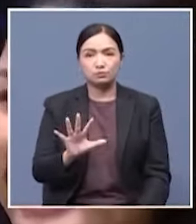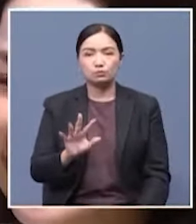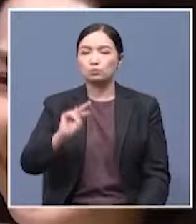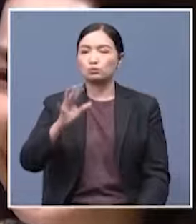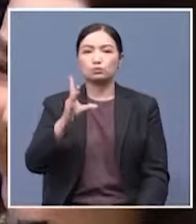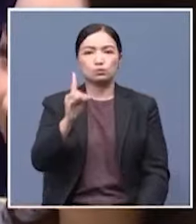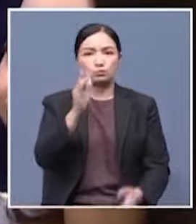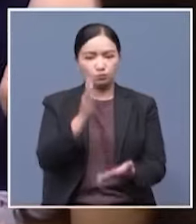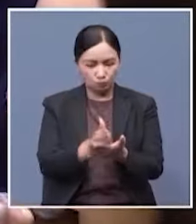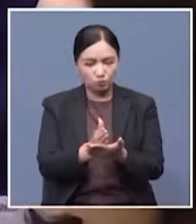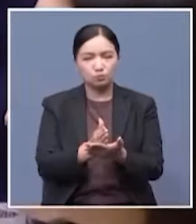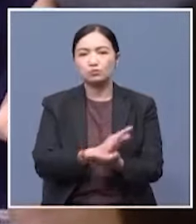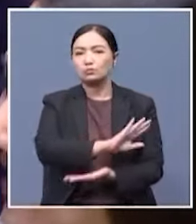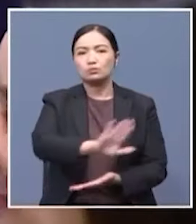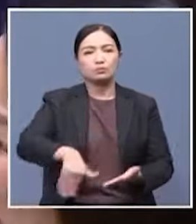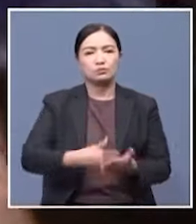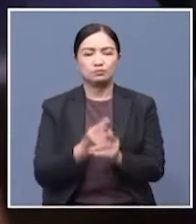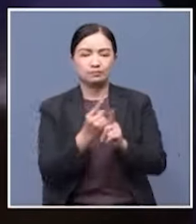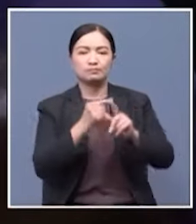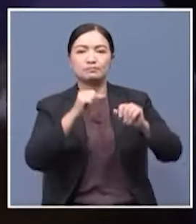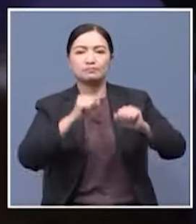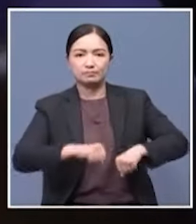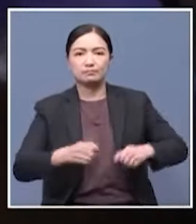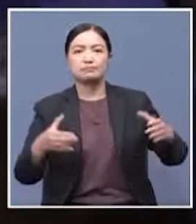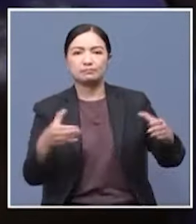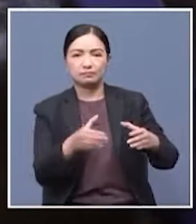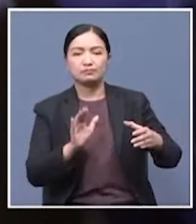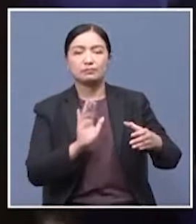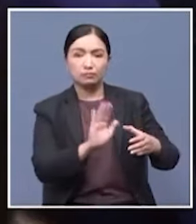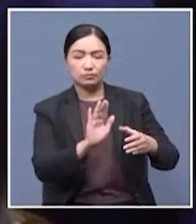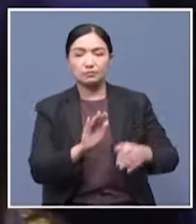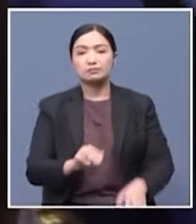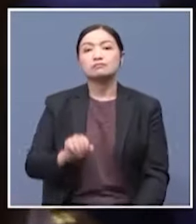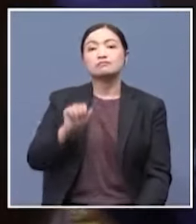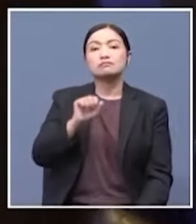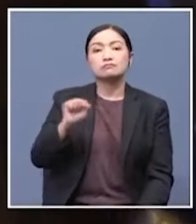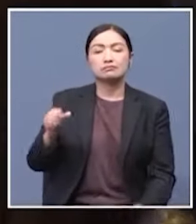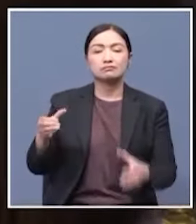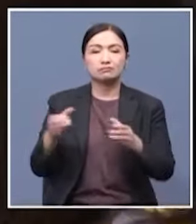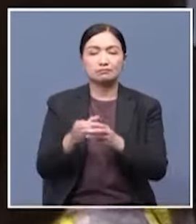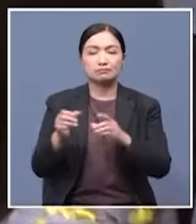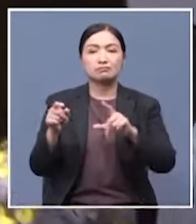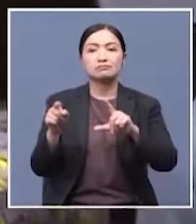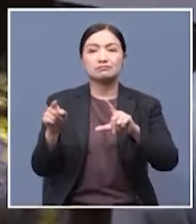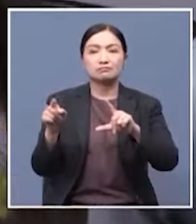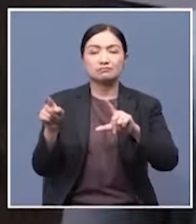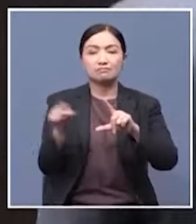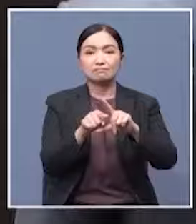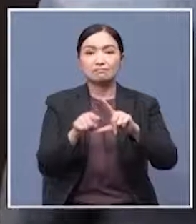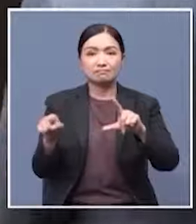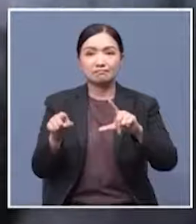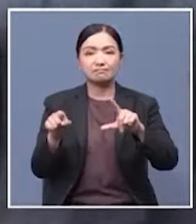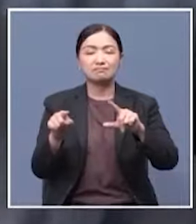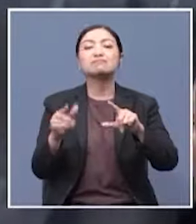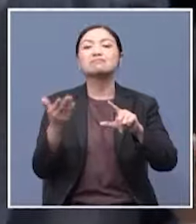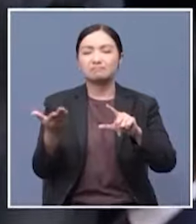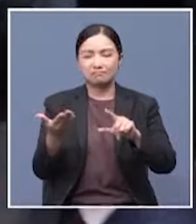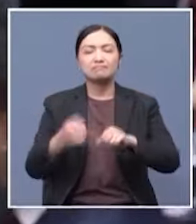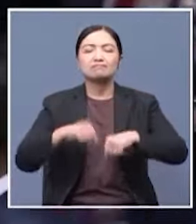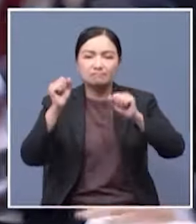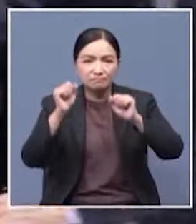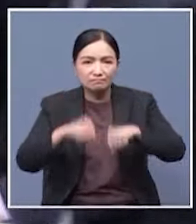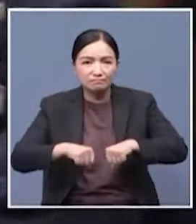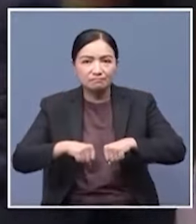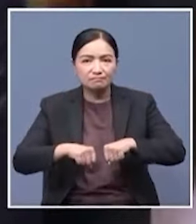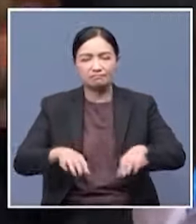งดออกเสียงทุกคนตามมติพรรคนะครับขณะที่สสพรรคก้าไกลนะครับไม่แตกแถวเช่นกันนะครับลง